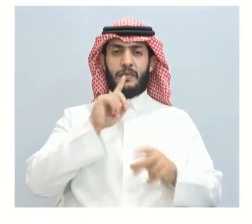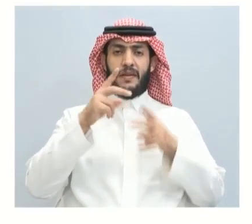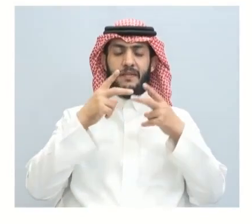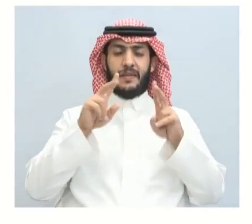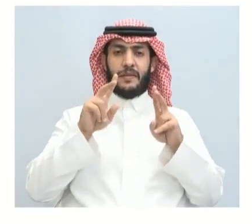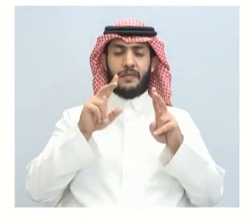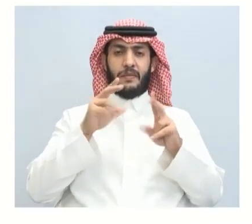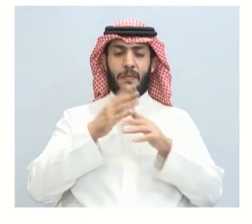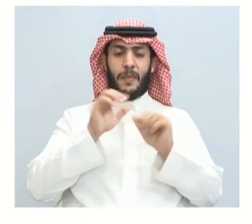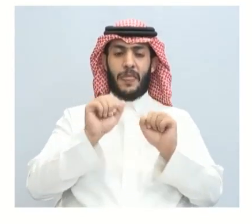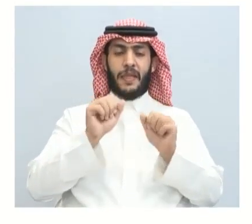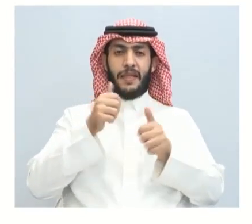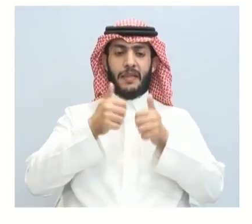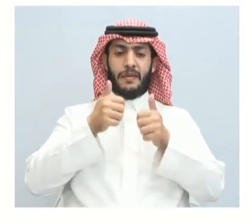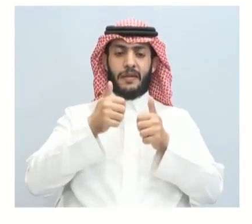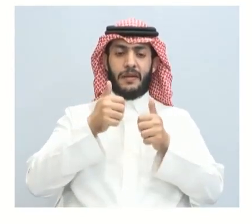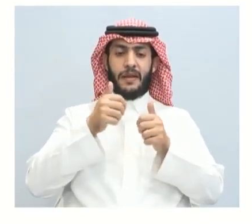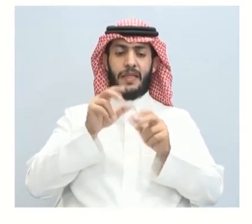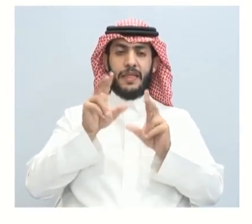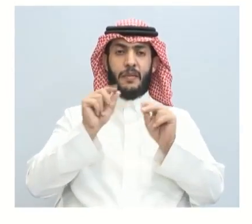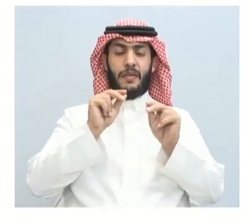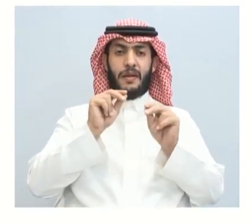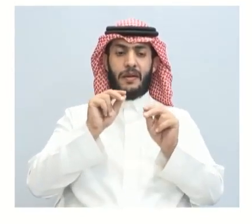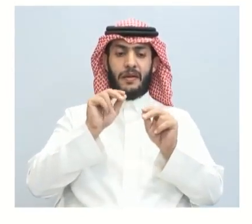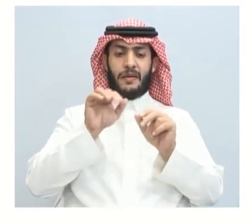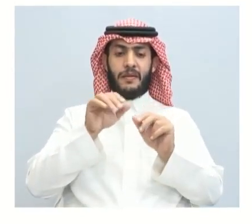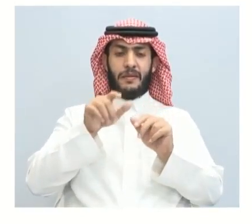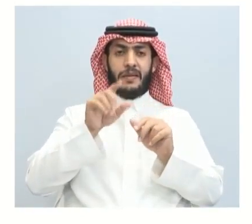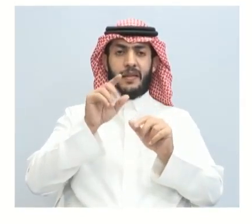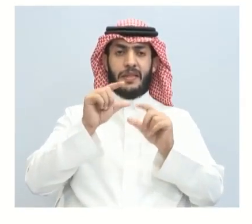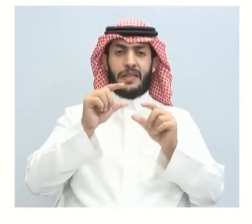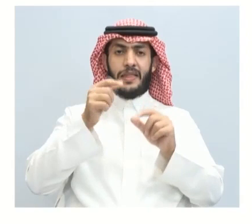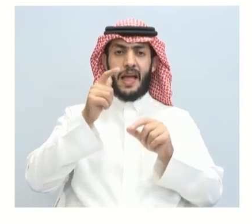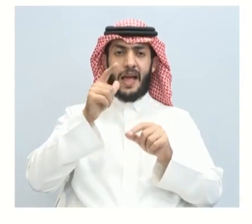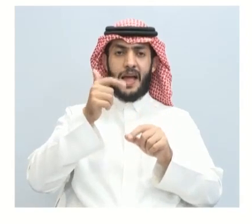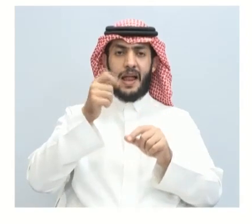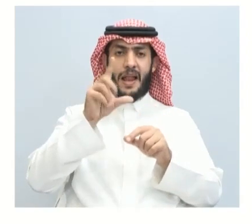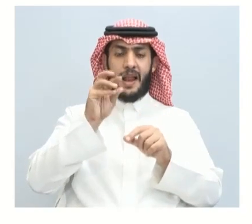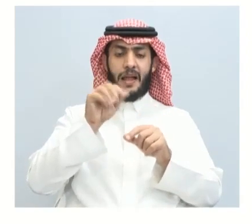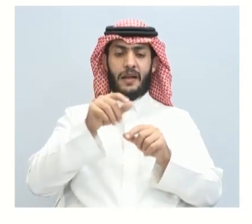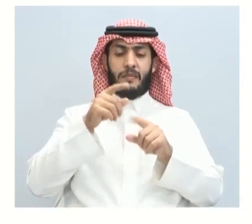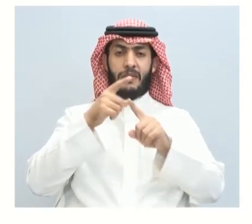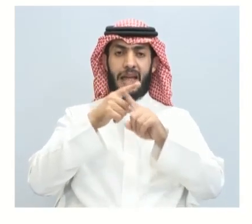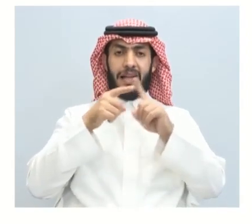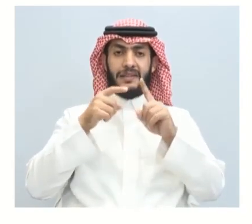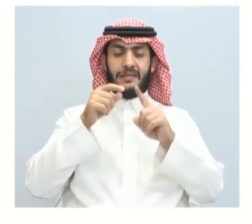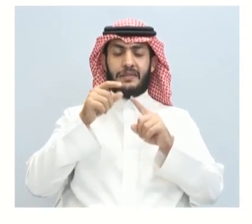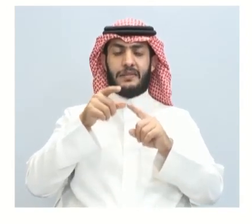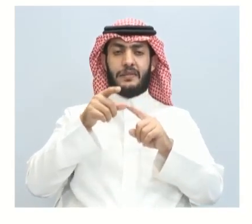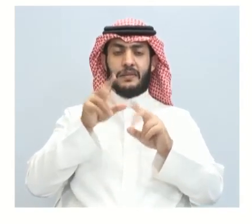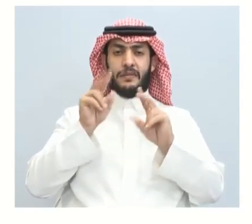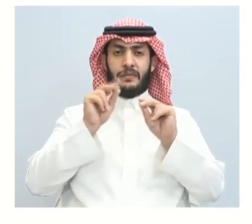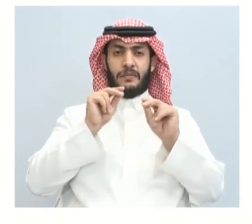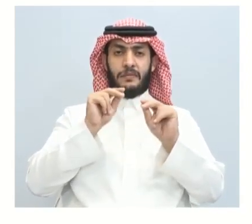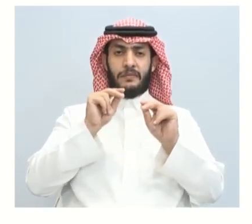الله طبعا نتكلم عن اختبارات التماثل متى نقول عن داله انها متماثله حول محور اكس نقول عنها انها متماثله